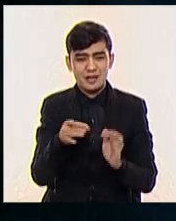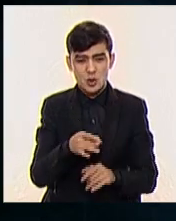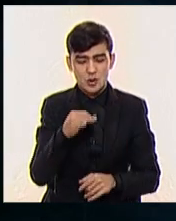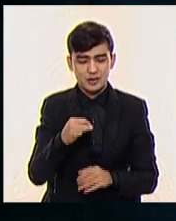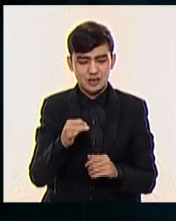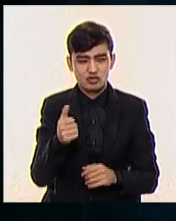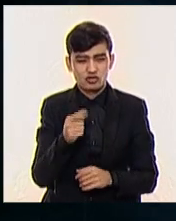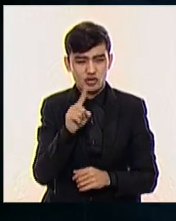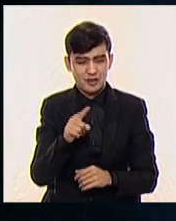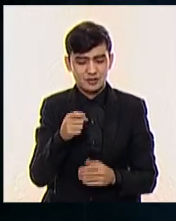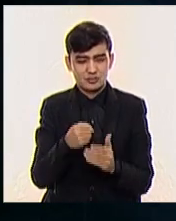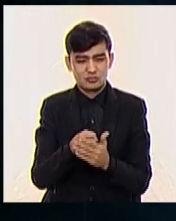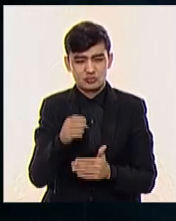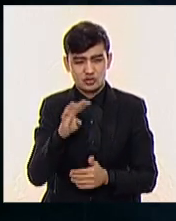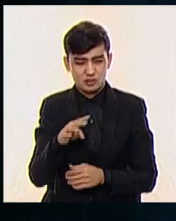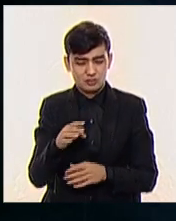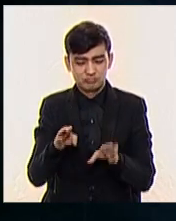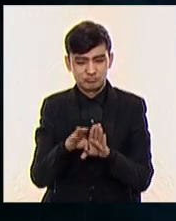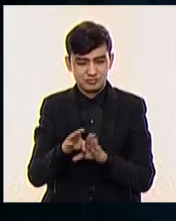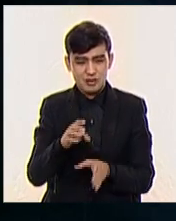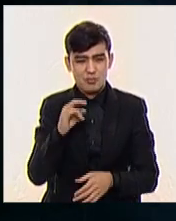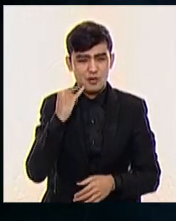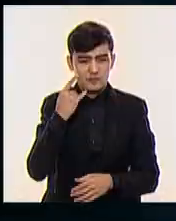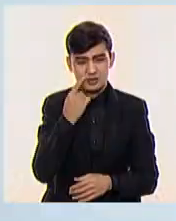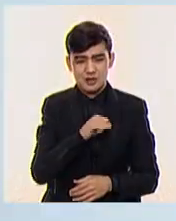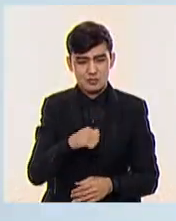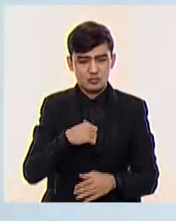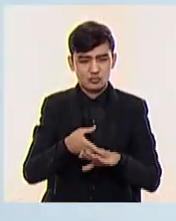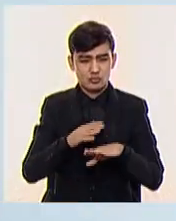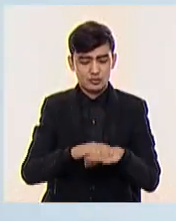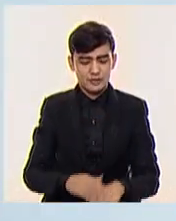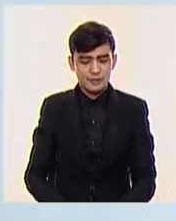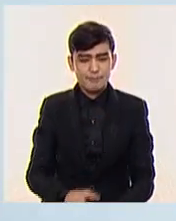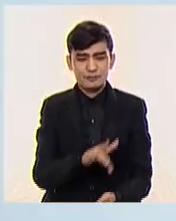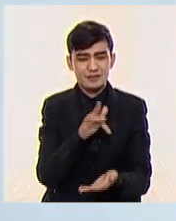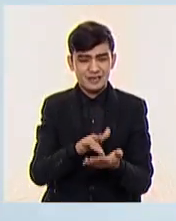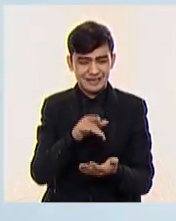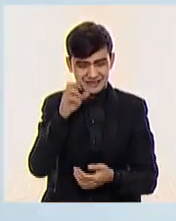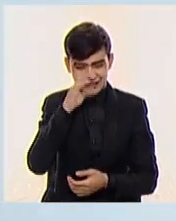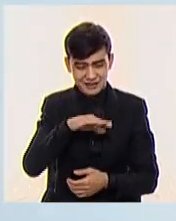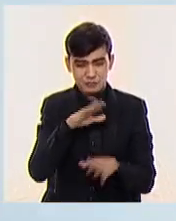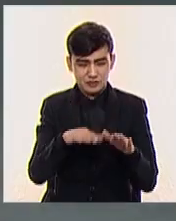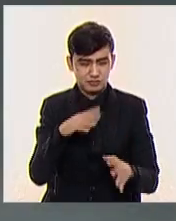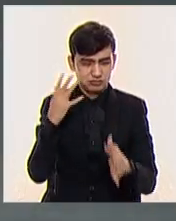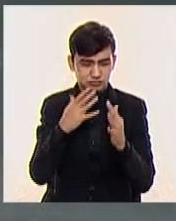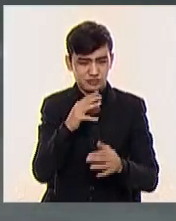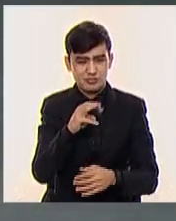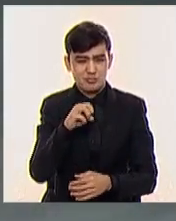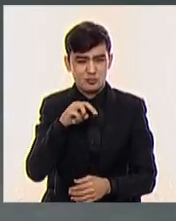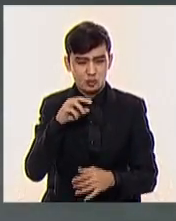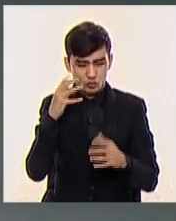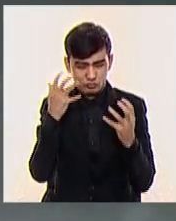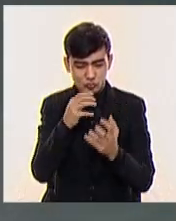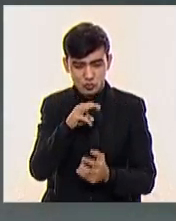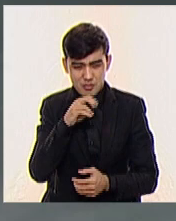часу дня в 4. Самые сложные погодные условия в Павлодарской области. В центре страны метель, мокрый снег, туман и очень скользко. Закрыты